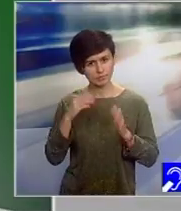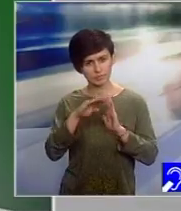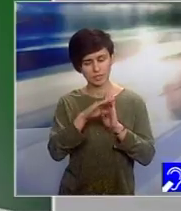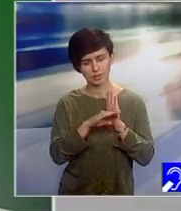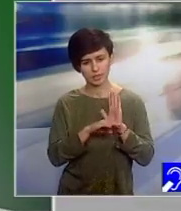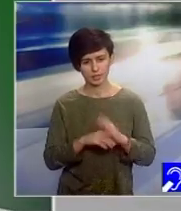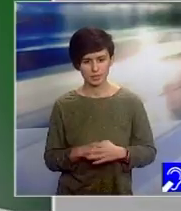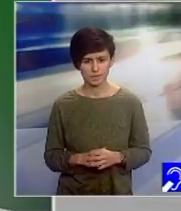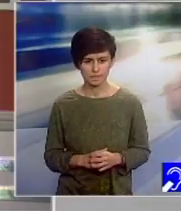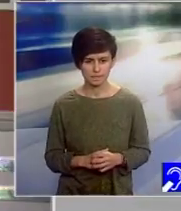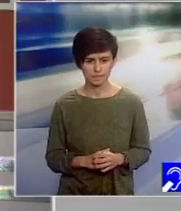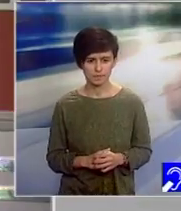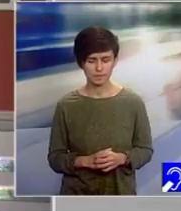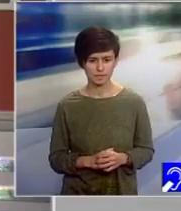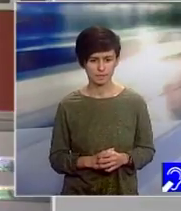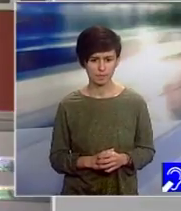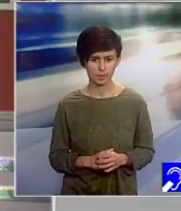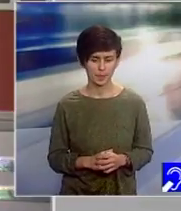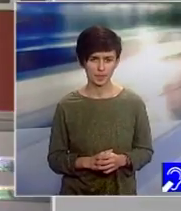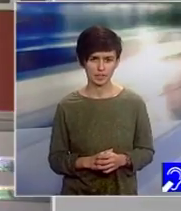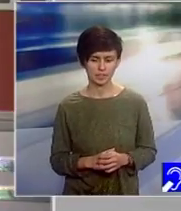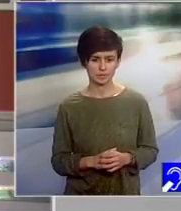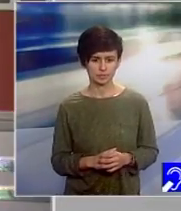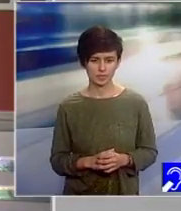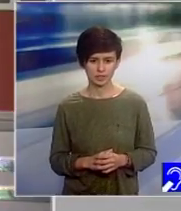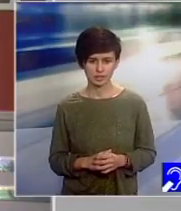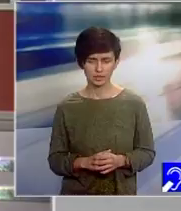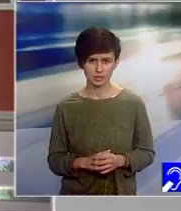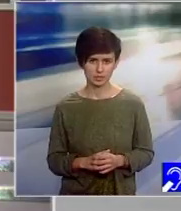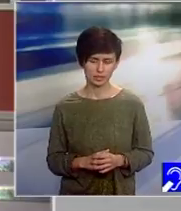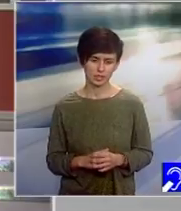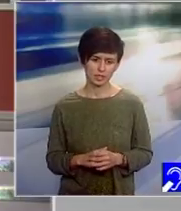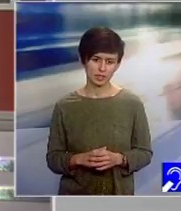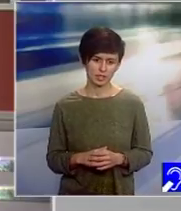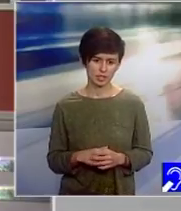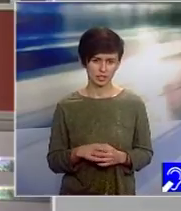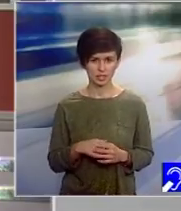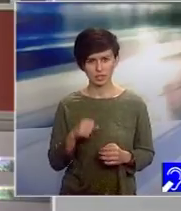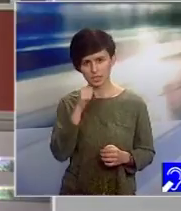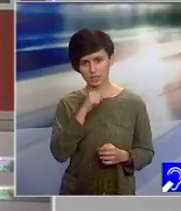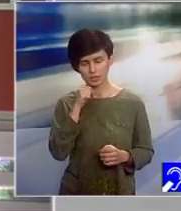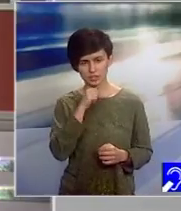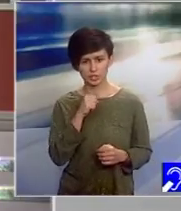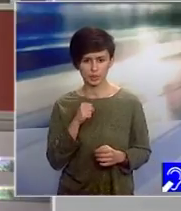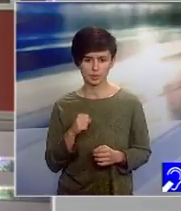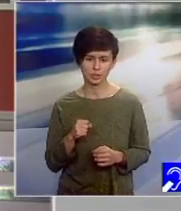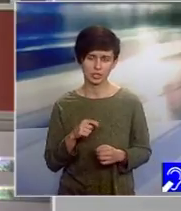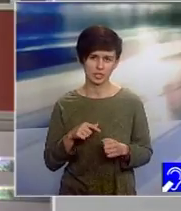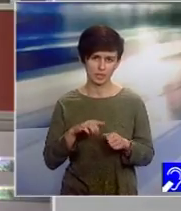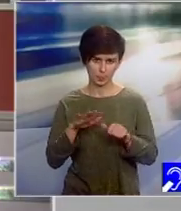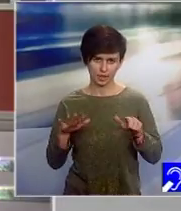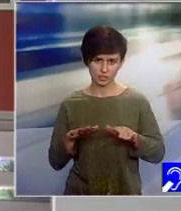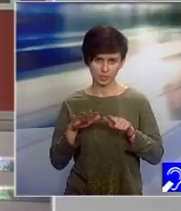organiza. În celelalte zile, deci exceptiv când concertul la Filarmonica în 17 și